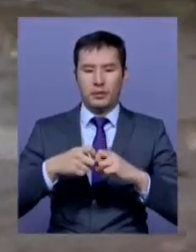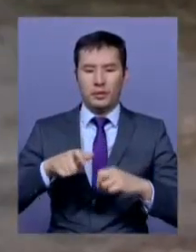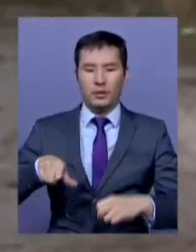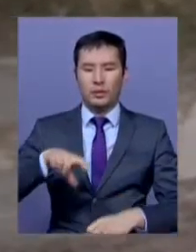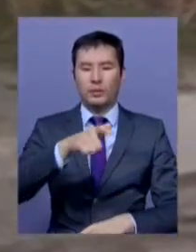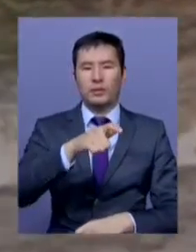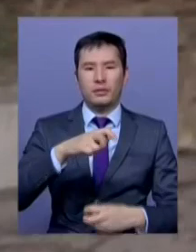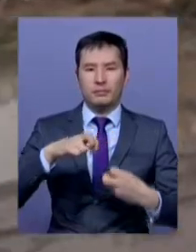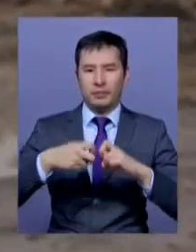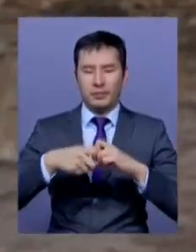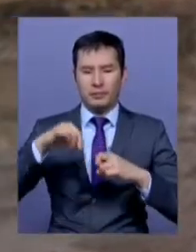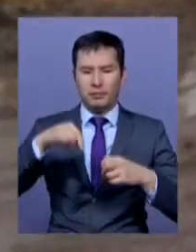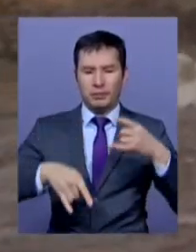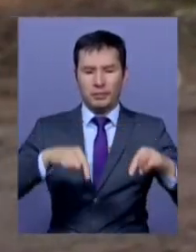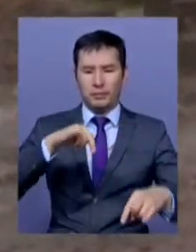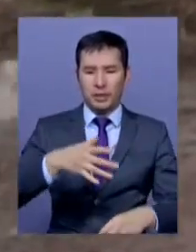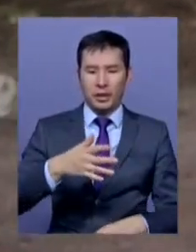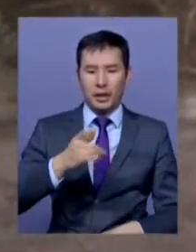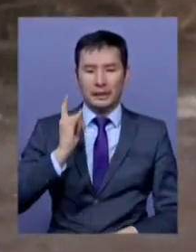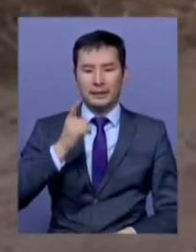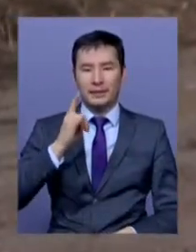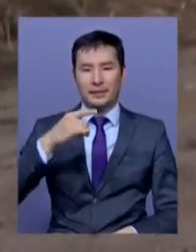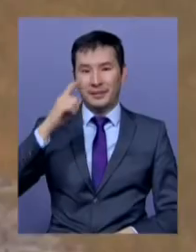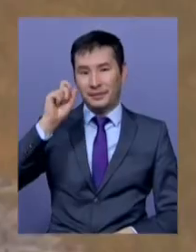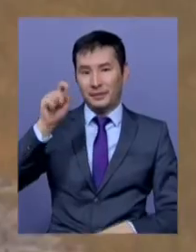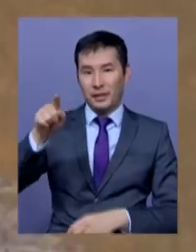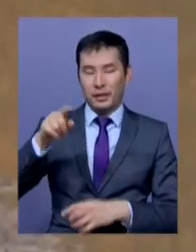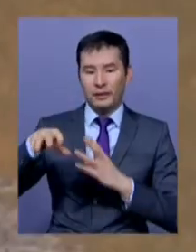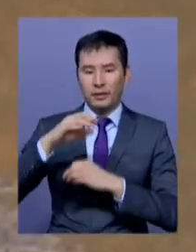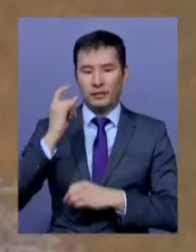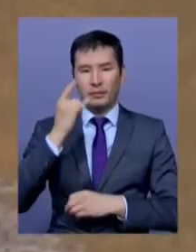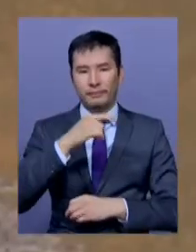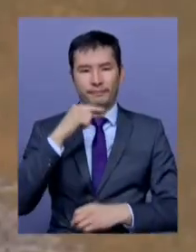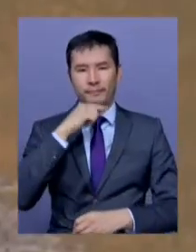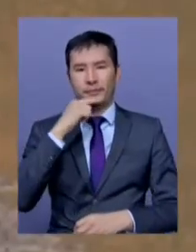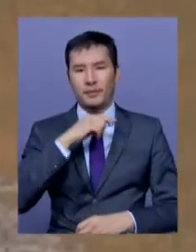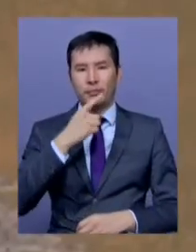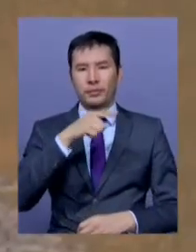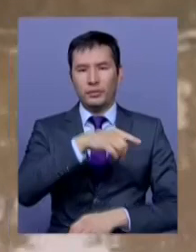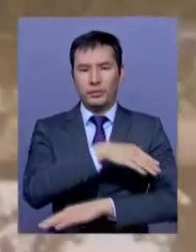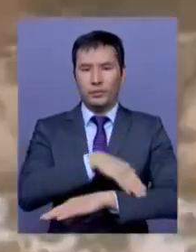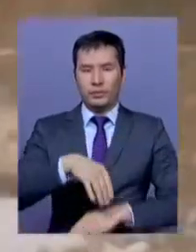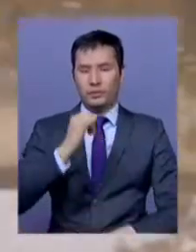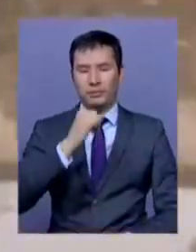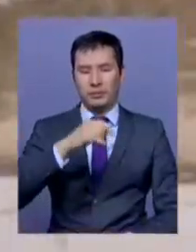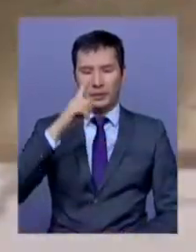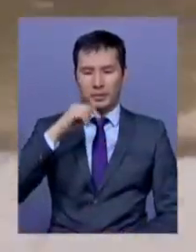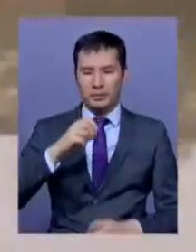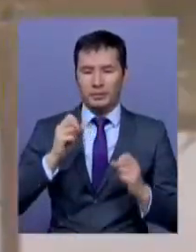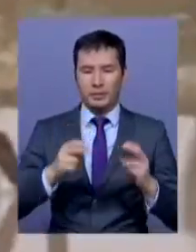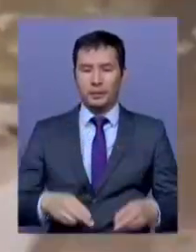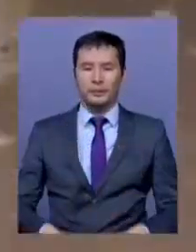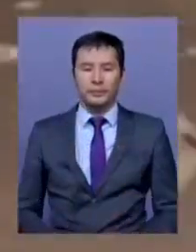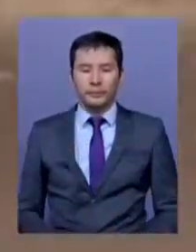жолдар. Жедел жәрдем, такси көліктері жете алмай қиналады екен. Ал әкімдіктегілер бұл проблеманың да түйінін келесі жылы тарқатылатынын